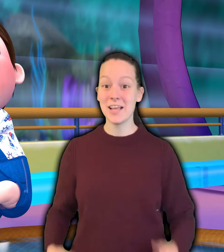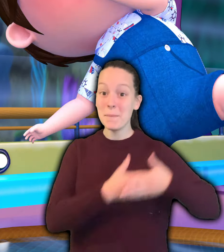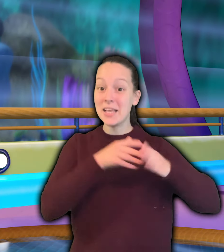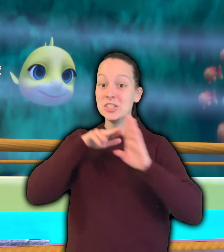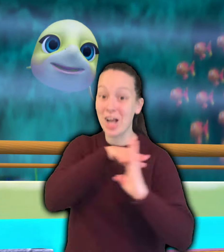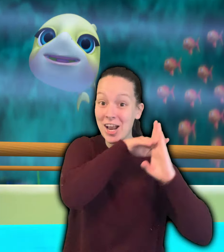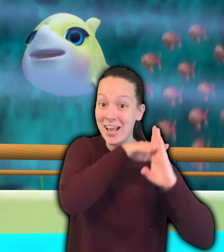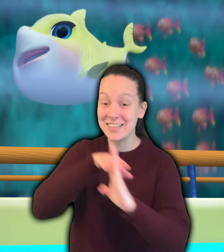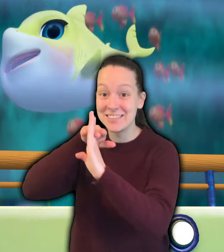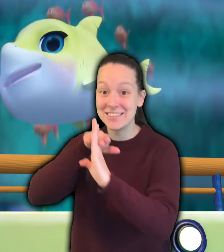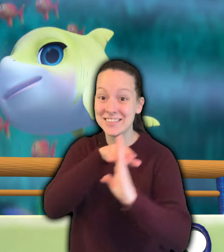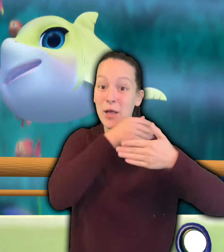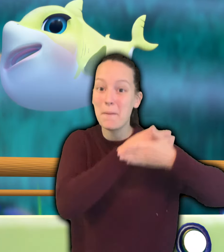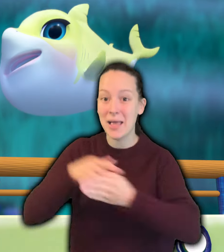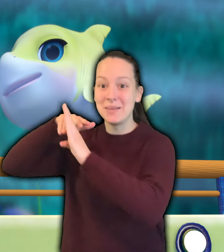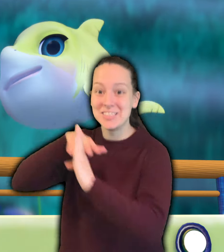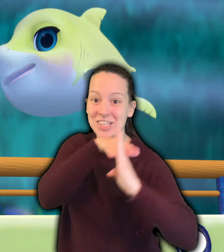チビザメ